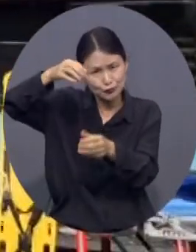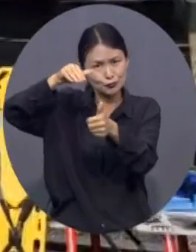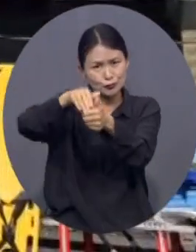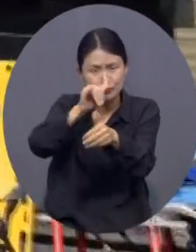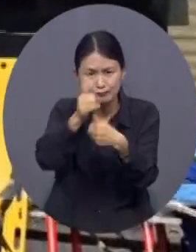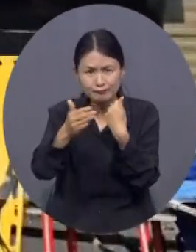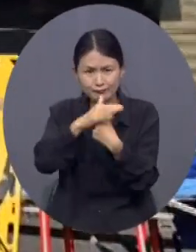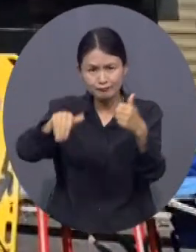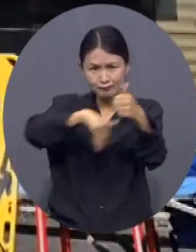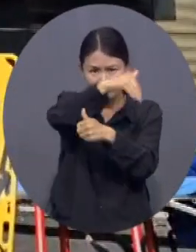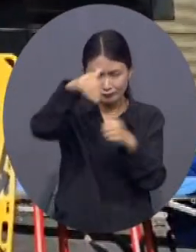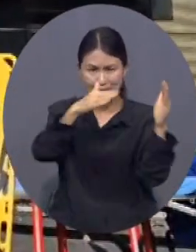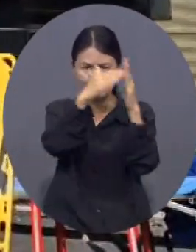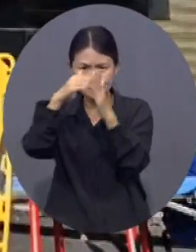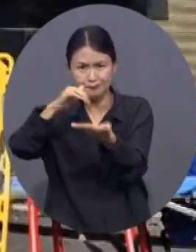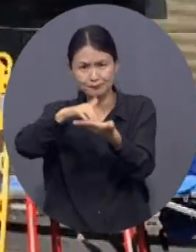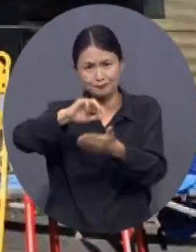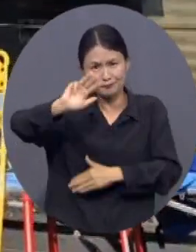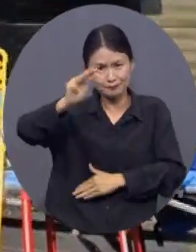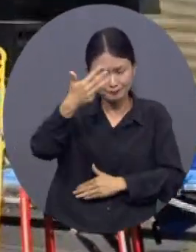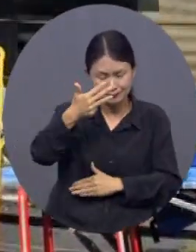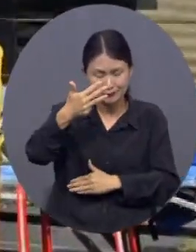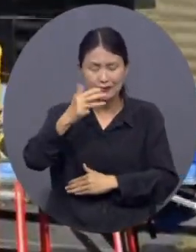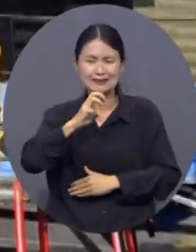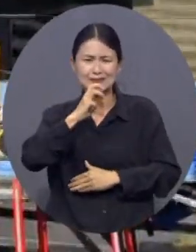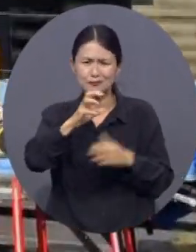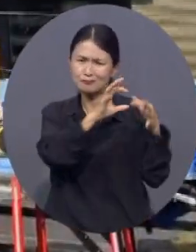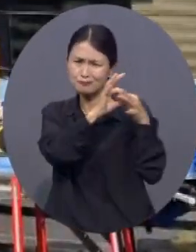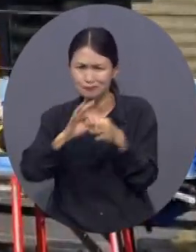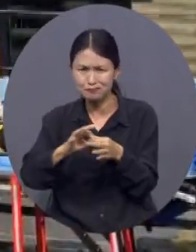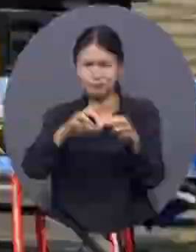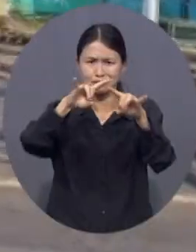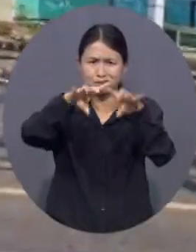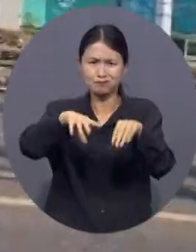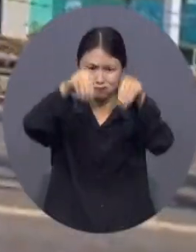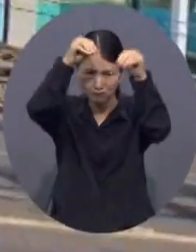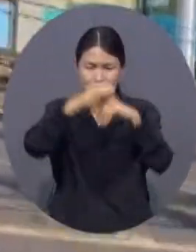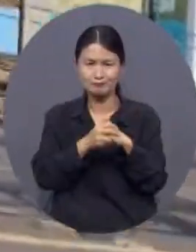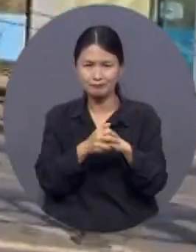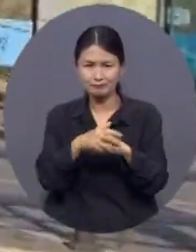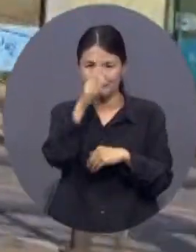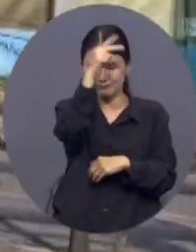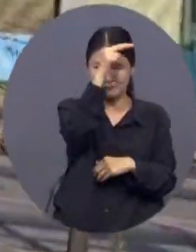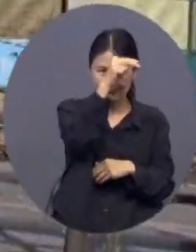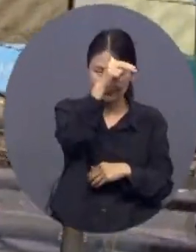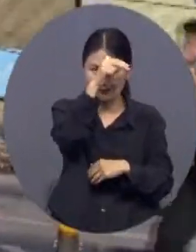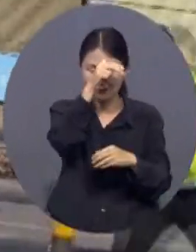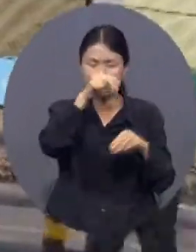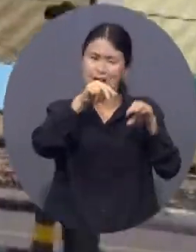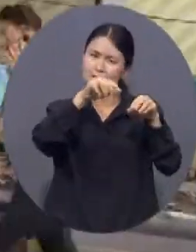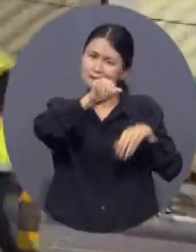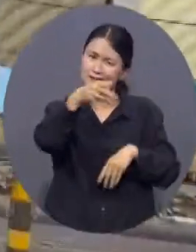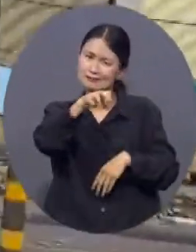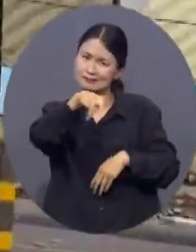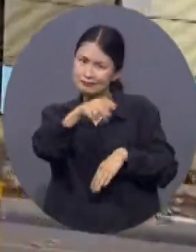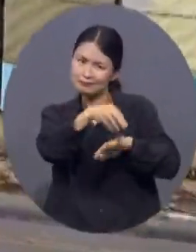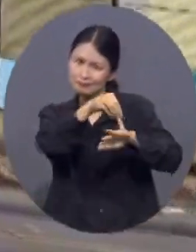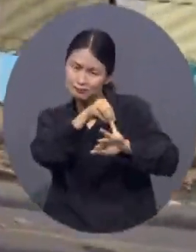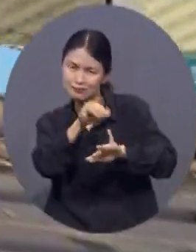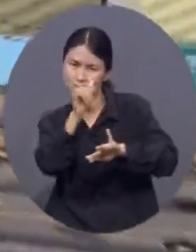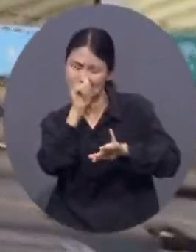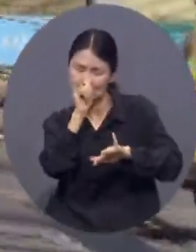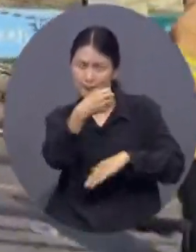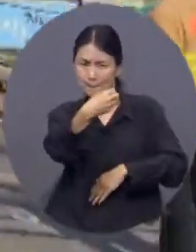들이받으면서 이일대 800여 가구가 30분 넘게 정전되기도 했습니다. 경찰은 브레이크가 작동하지 않았다는